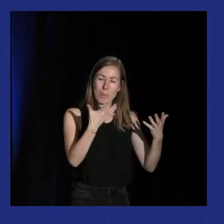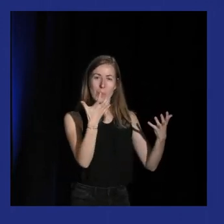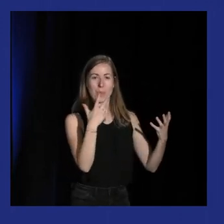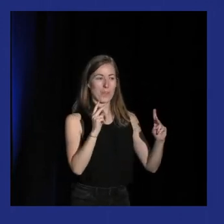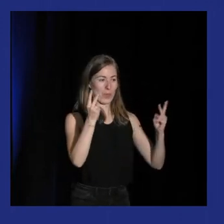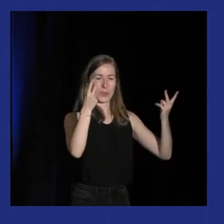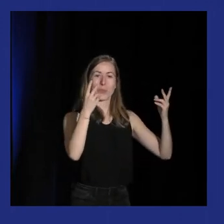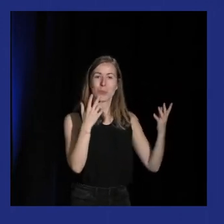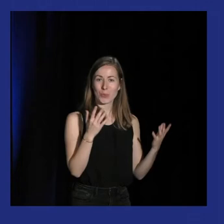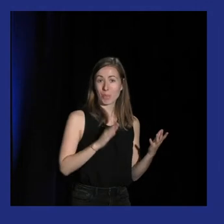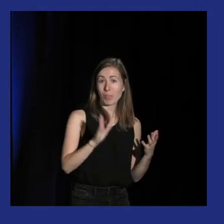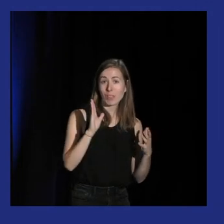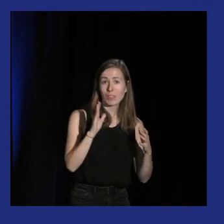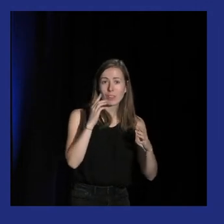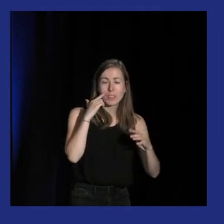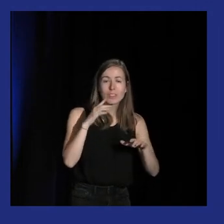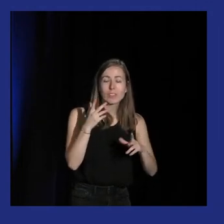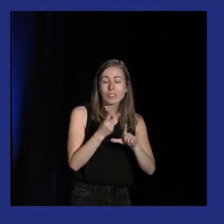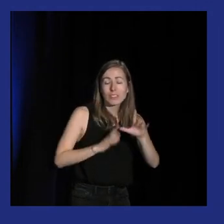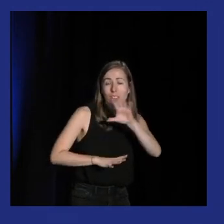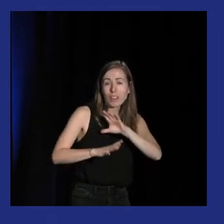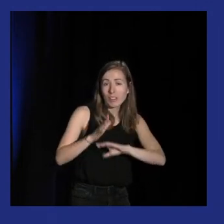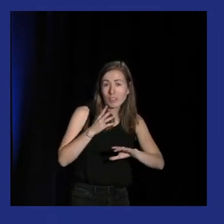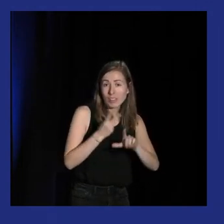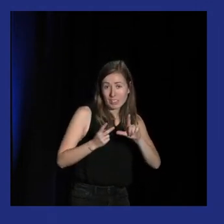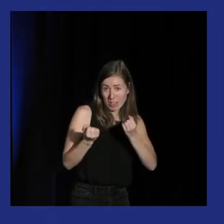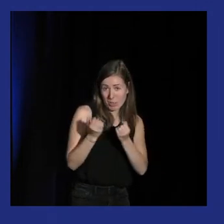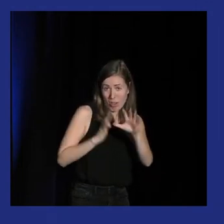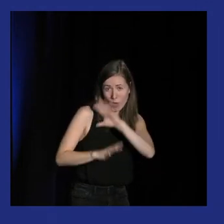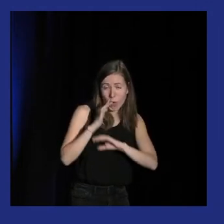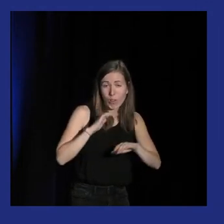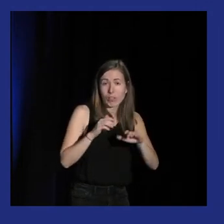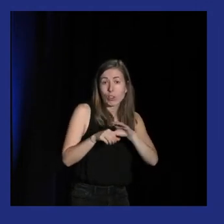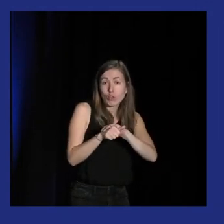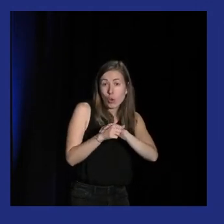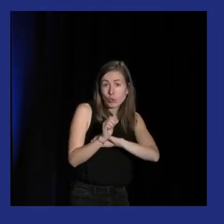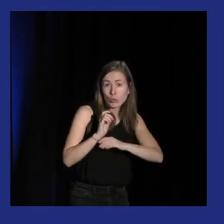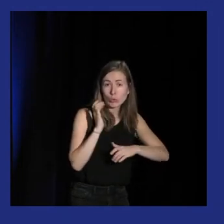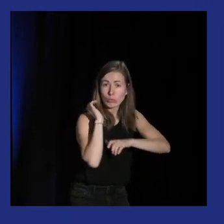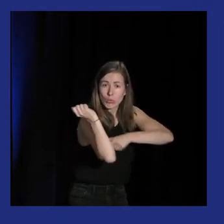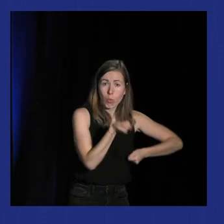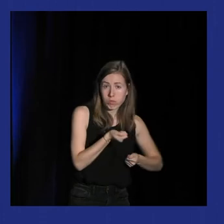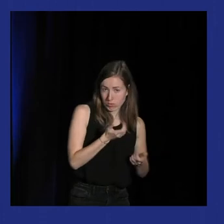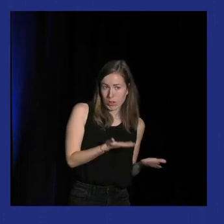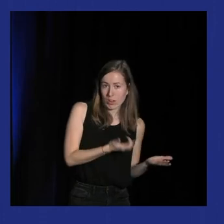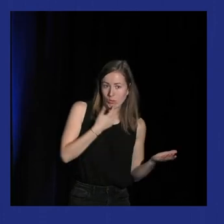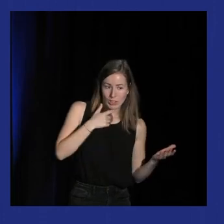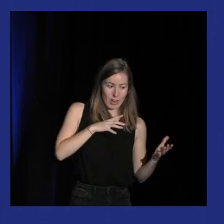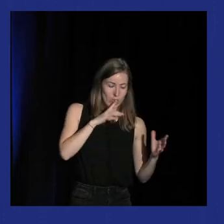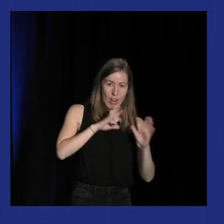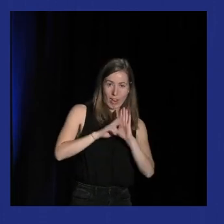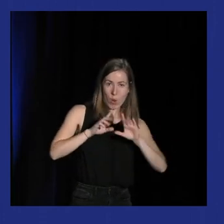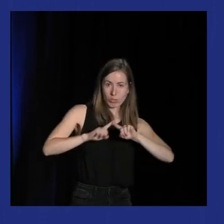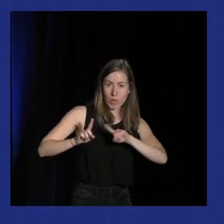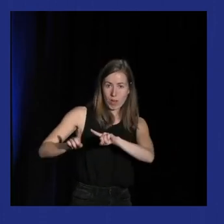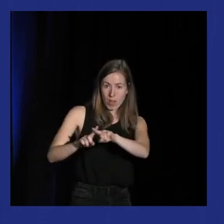de des Tortues Ninja donc il y avait eu un équilibre à faire et donc ça c'est des discussions c'est des tests c'est de c'est de de des échanges de référence des